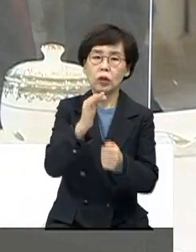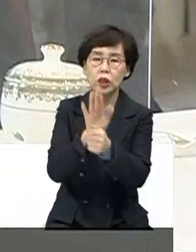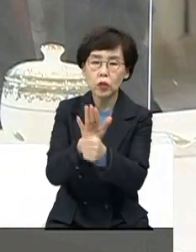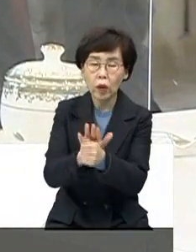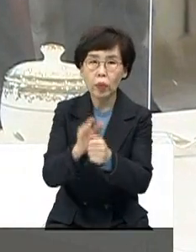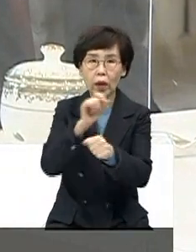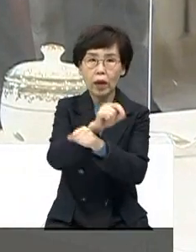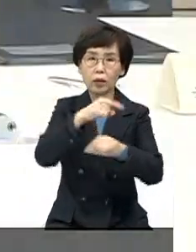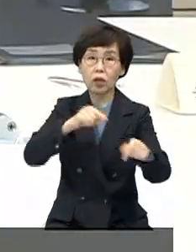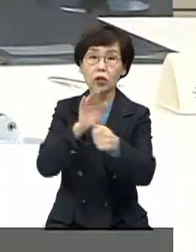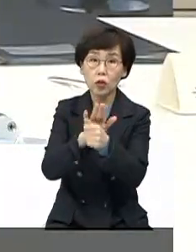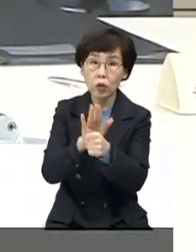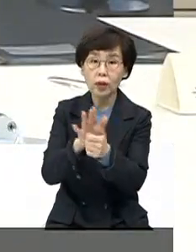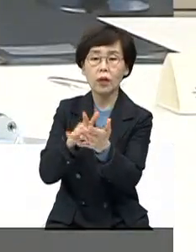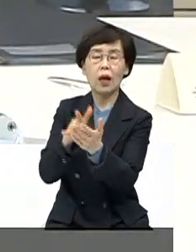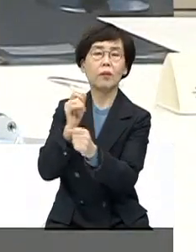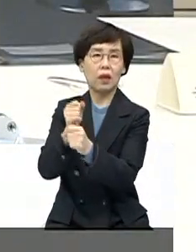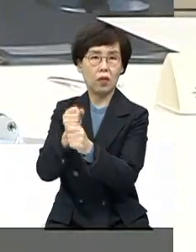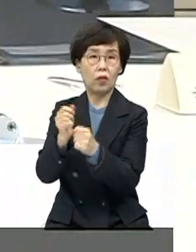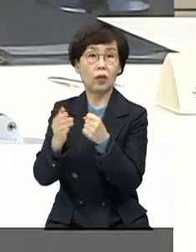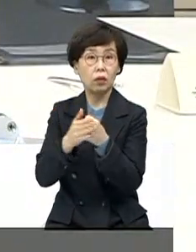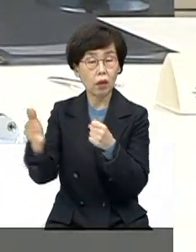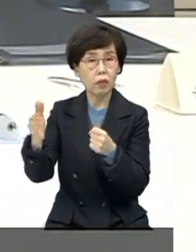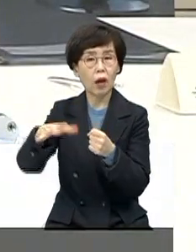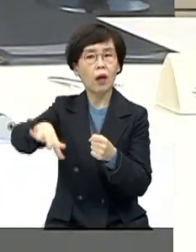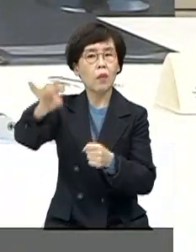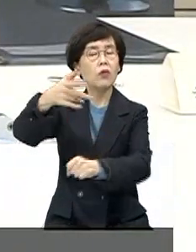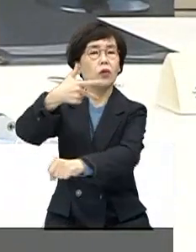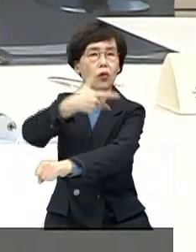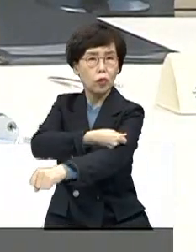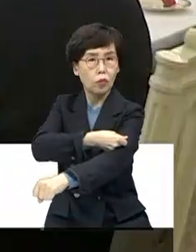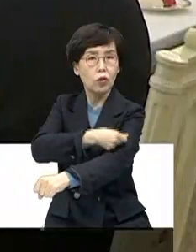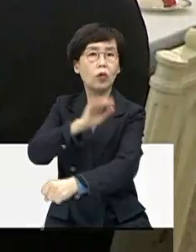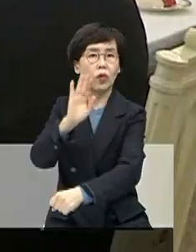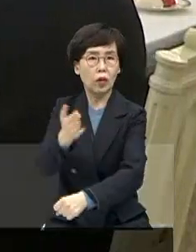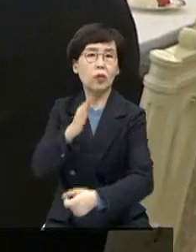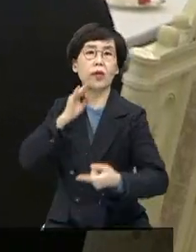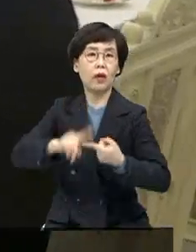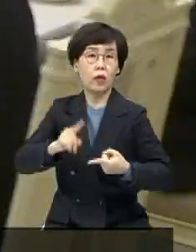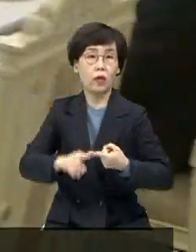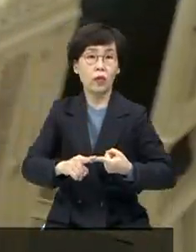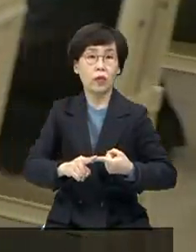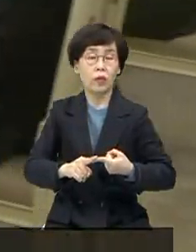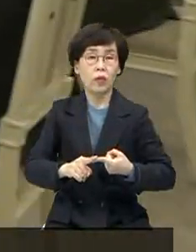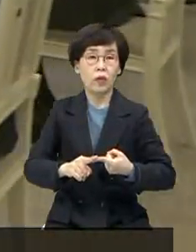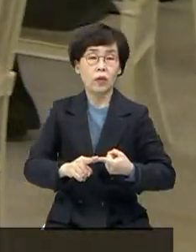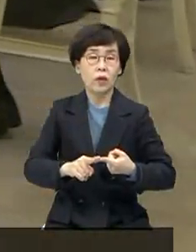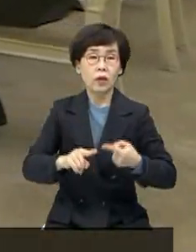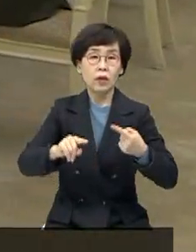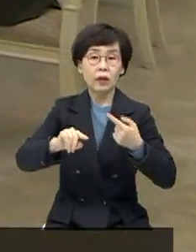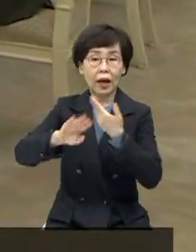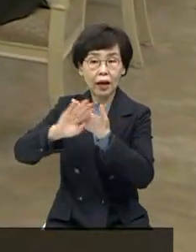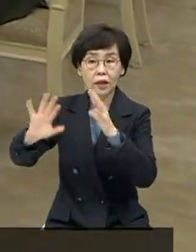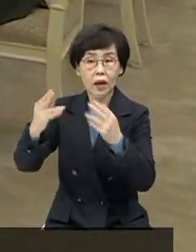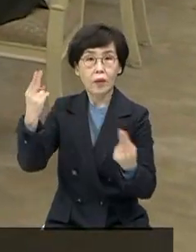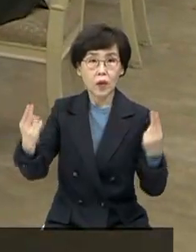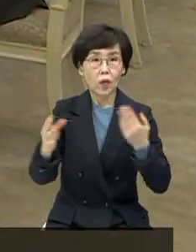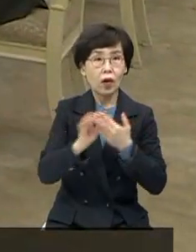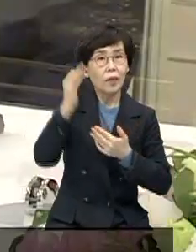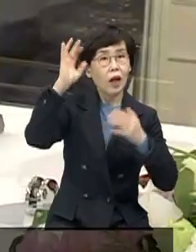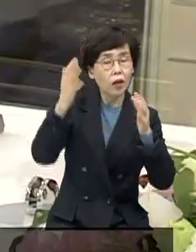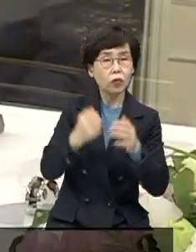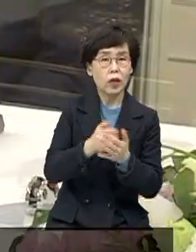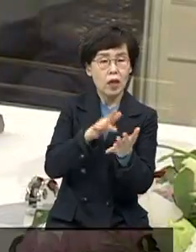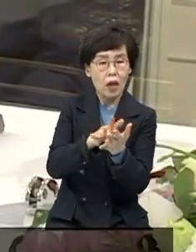지원을 통해 백신을 개발했기 때문에 접종이 먼저 진행되는 건 불가피하다며 그 밖의 나라와 비교하면 한국이